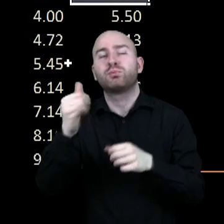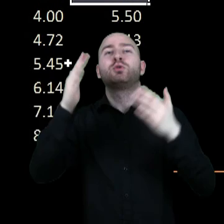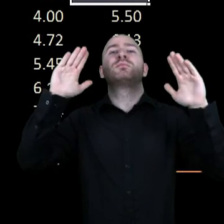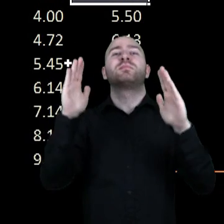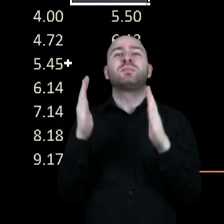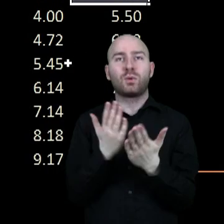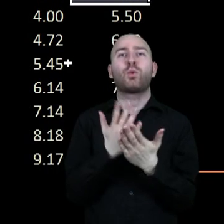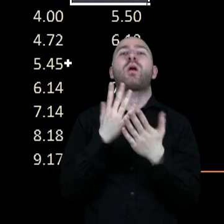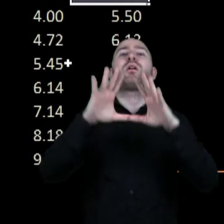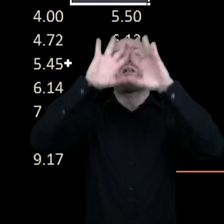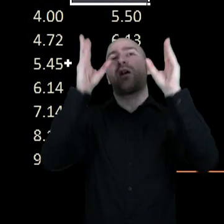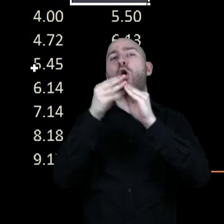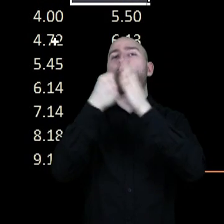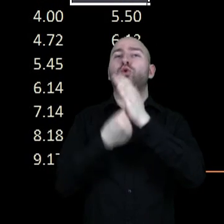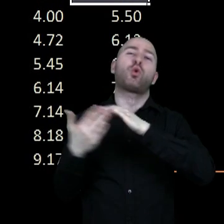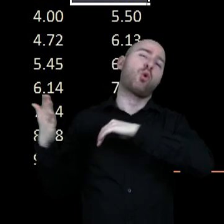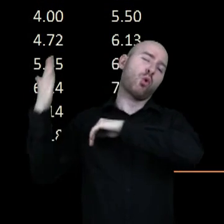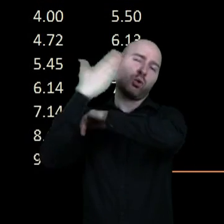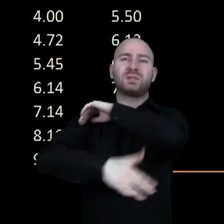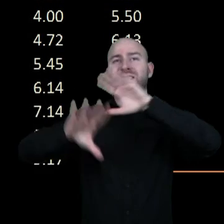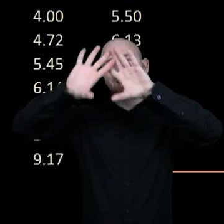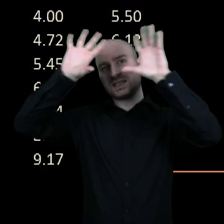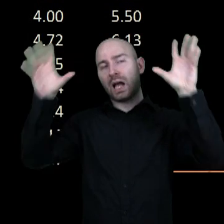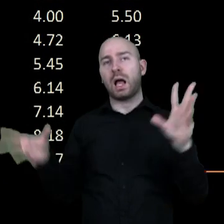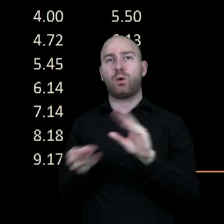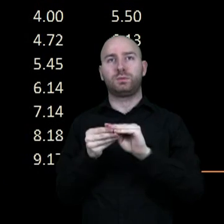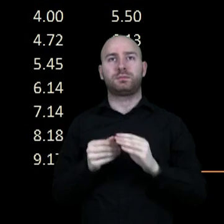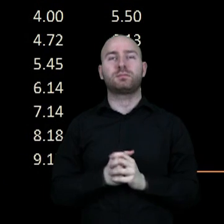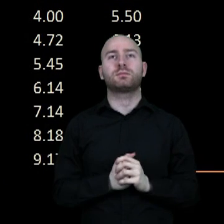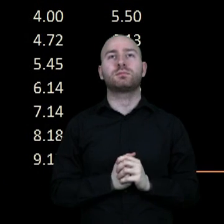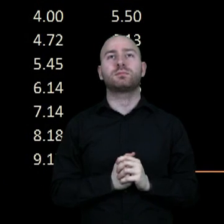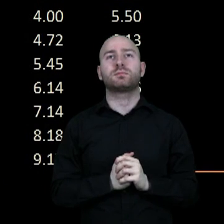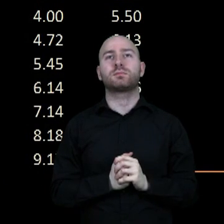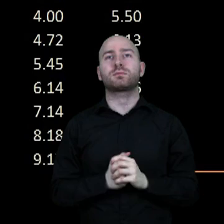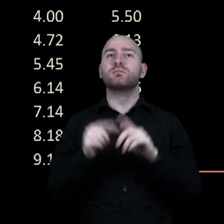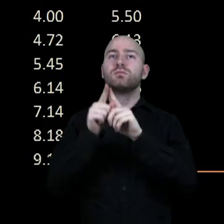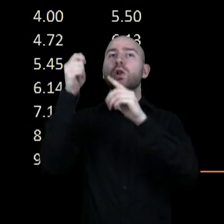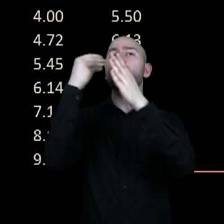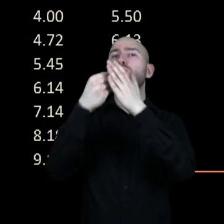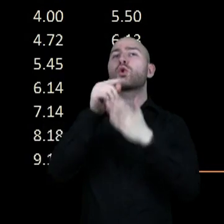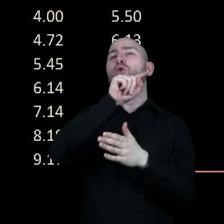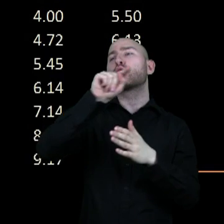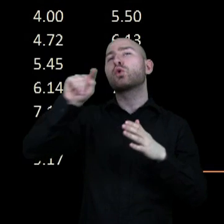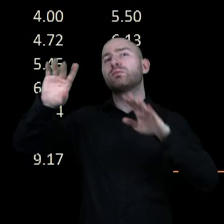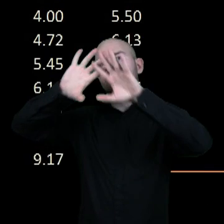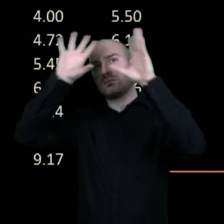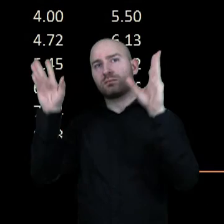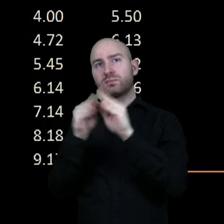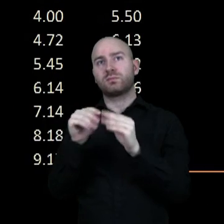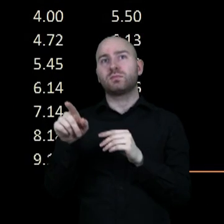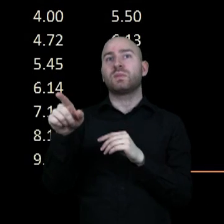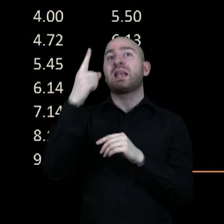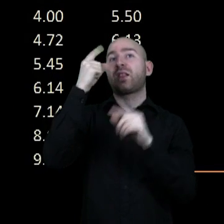Teraz sprawdźmy koszt krańcowy. Koszt krańcowy określa, o ile więcej od poprzedniej kosztuje kolejna linijka kodu.